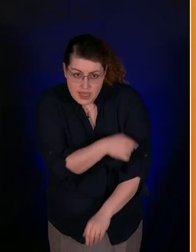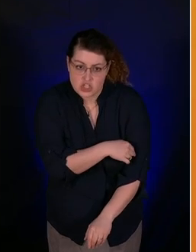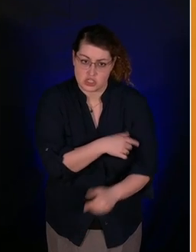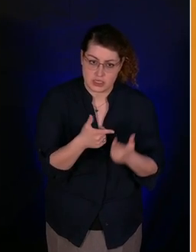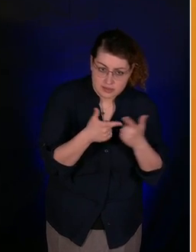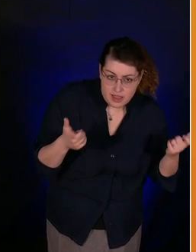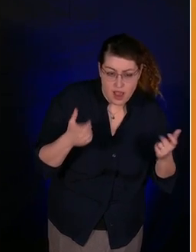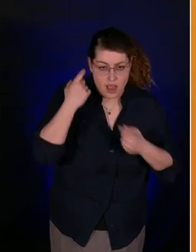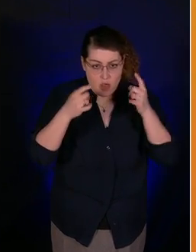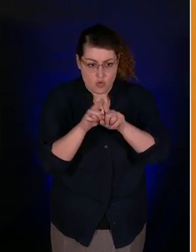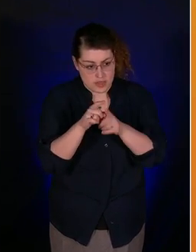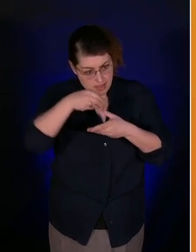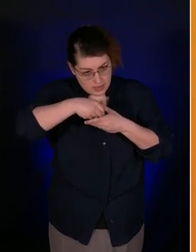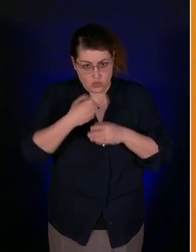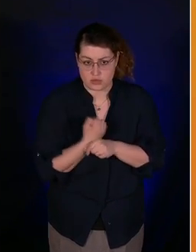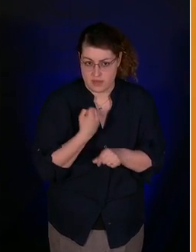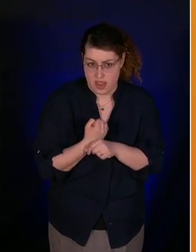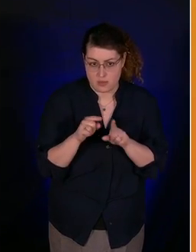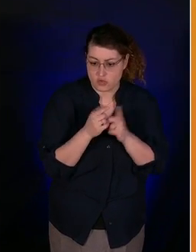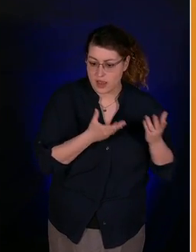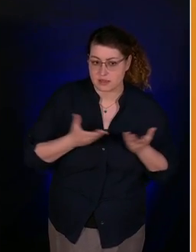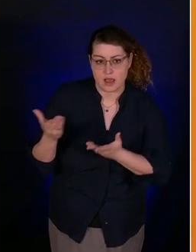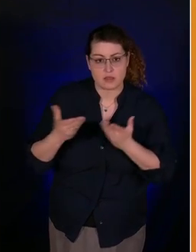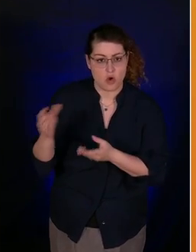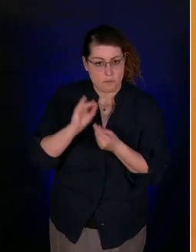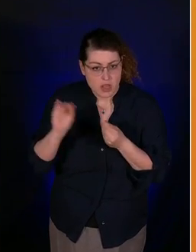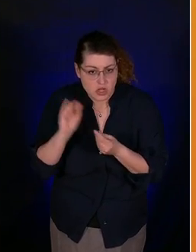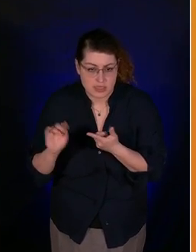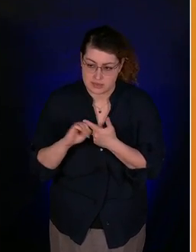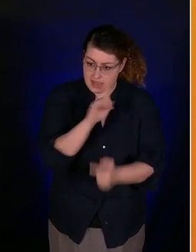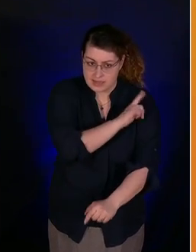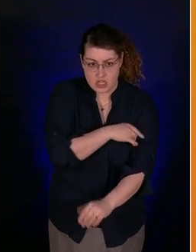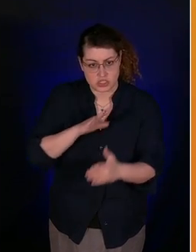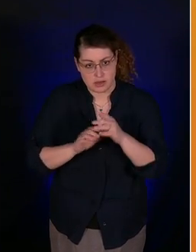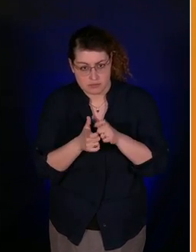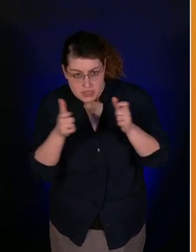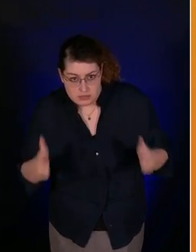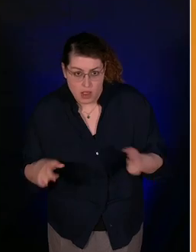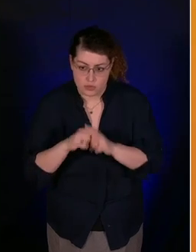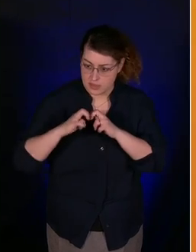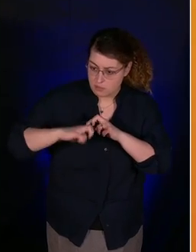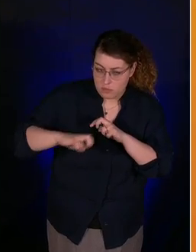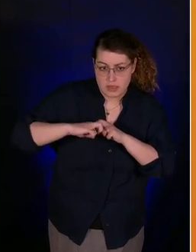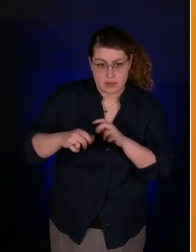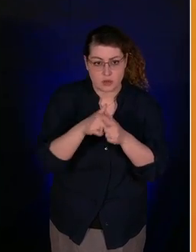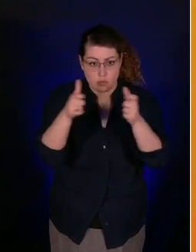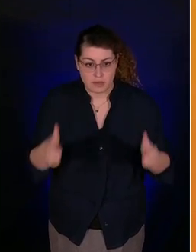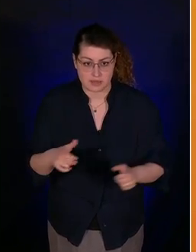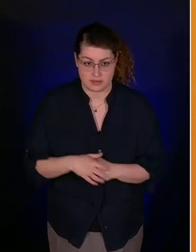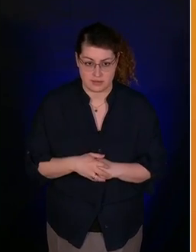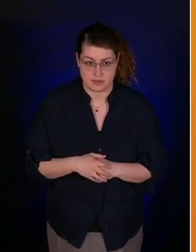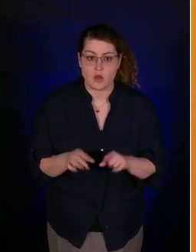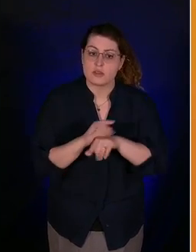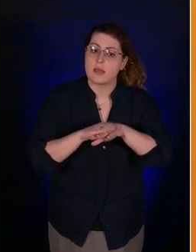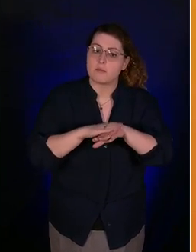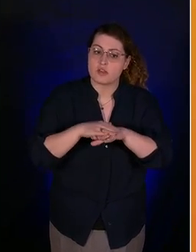du travail, sur le transport de nos marchandises, sur l'énergie de nos bâtiments, sur le plan mobilité entreprise, sur la